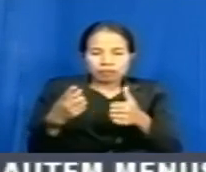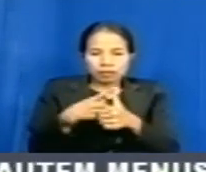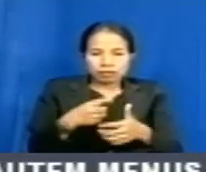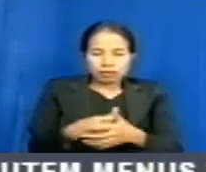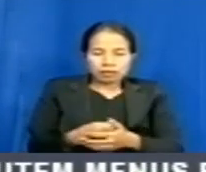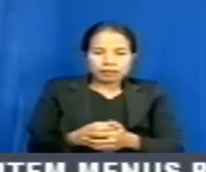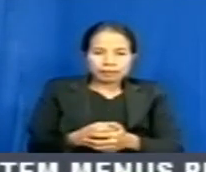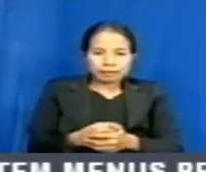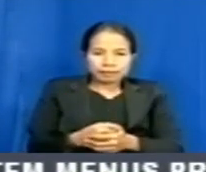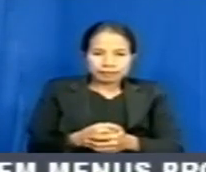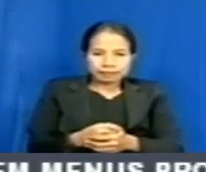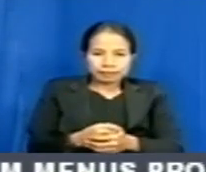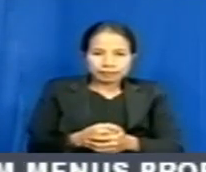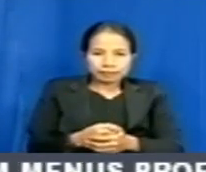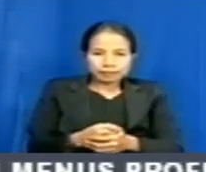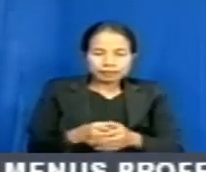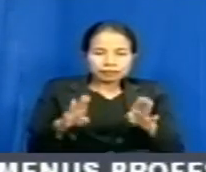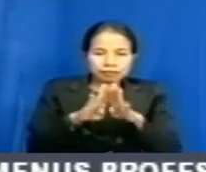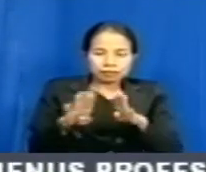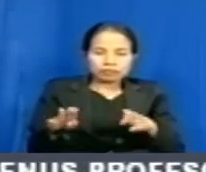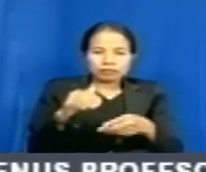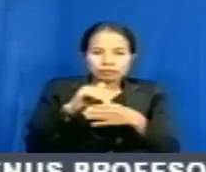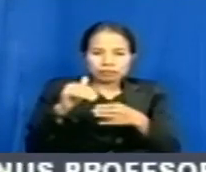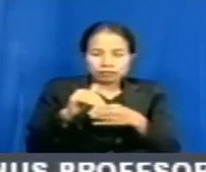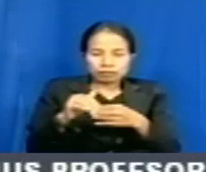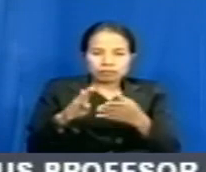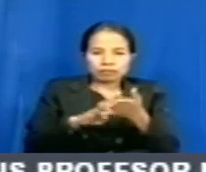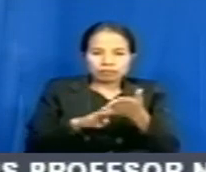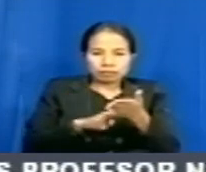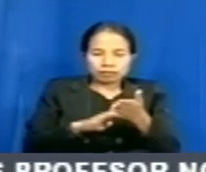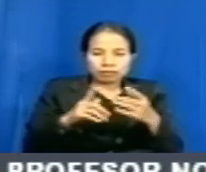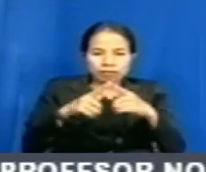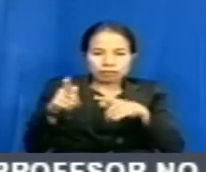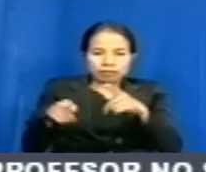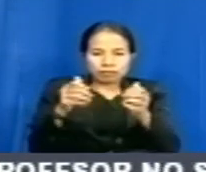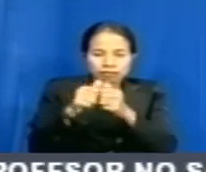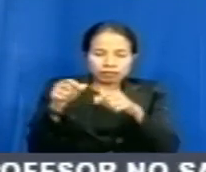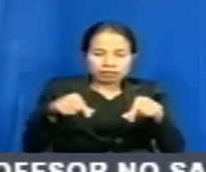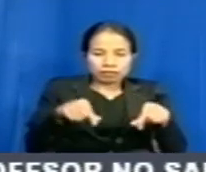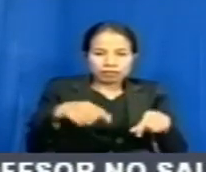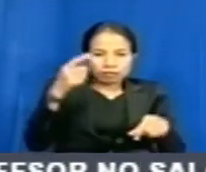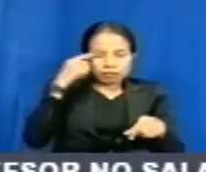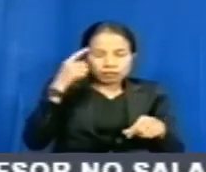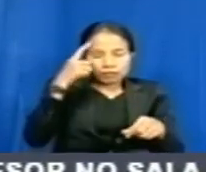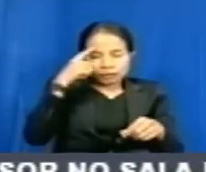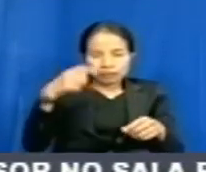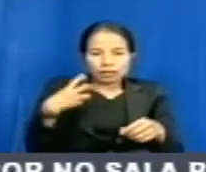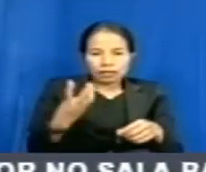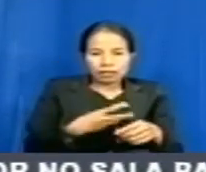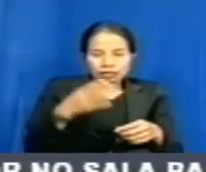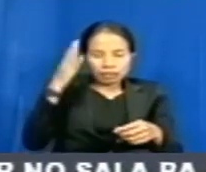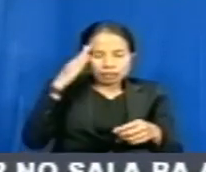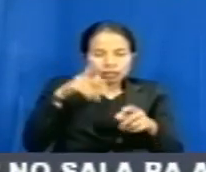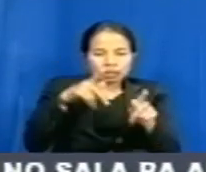maka loke formasaun letra braille ba ema ho deficiência matan tamai ta hatene katak oras ne dang ema ho deficiência